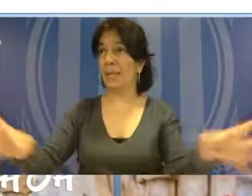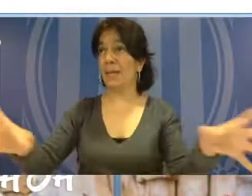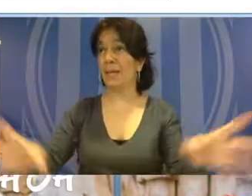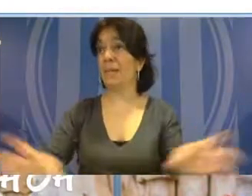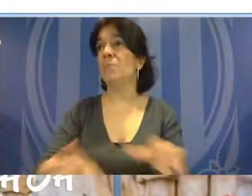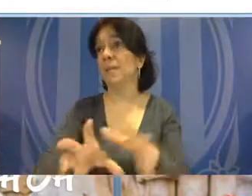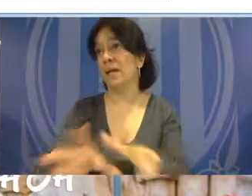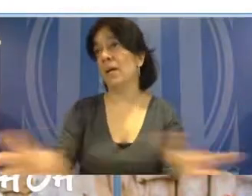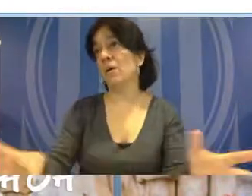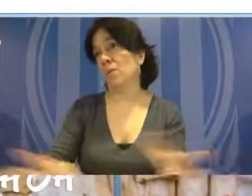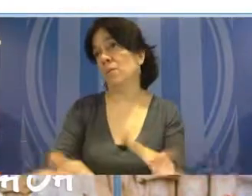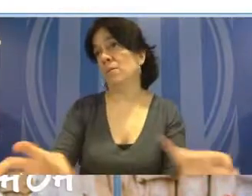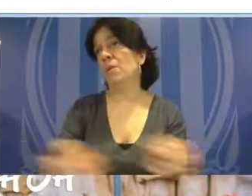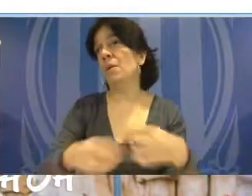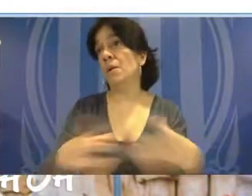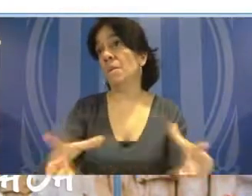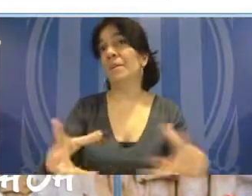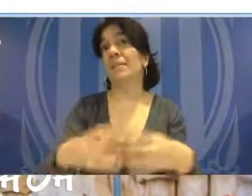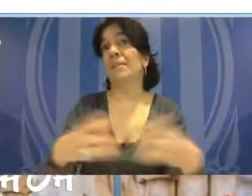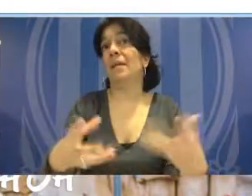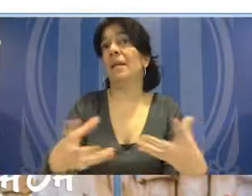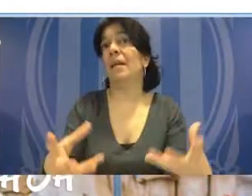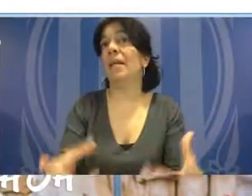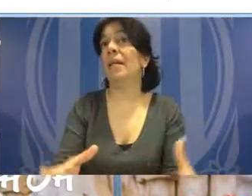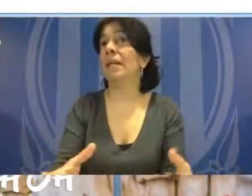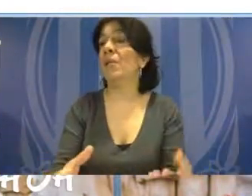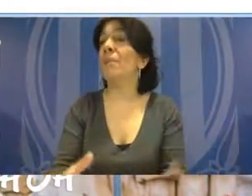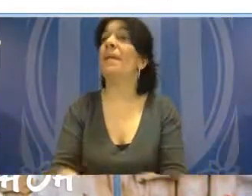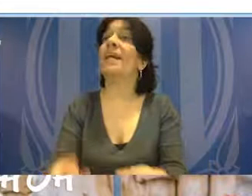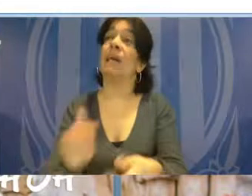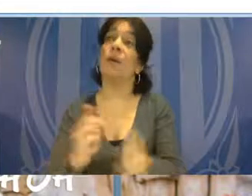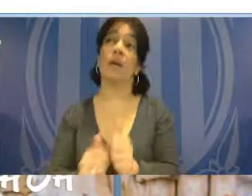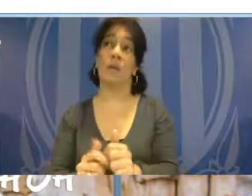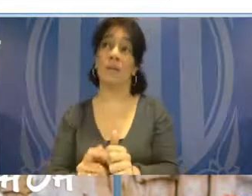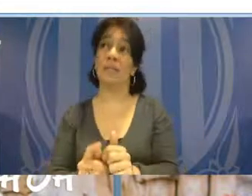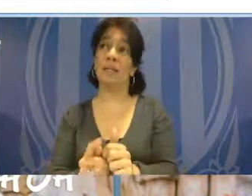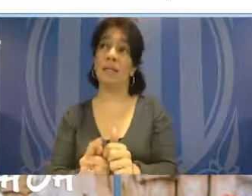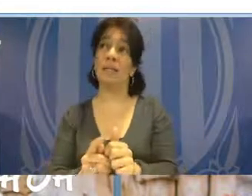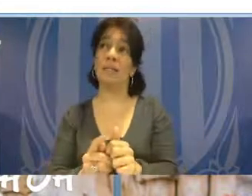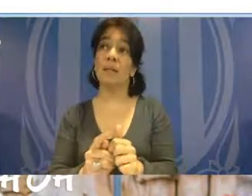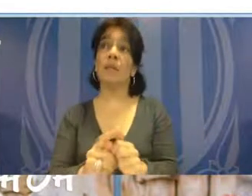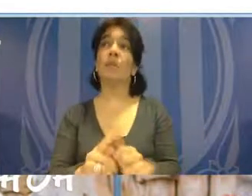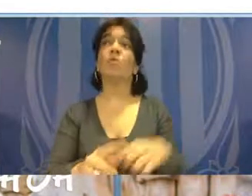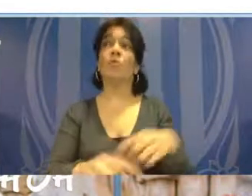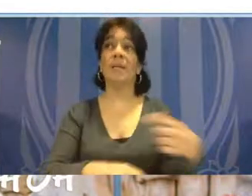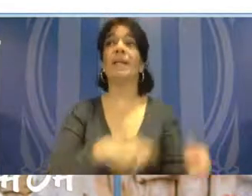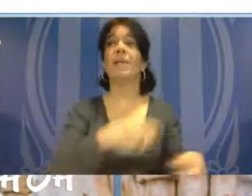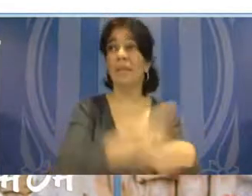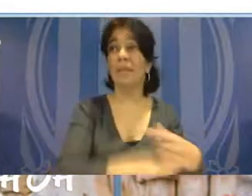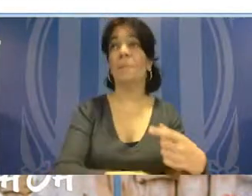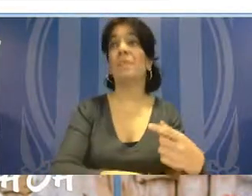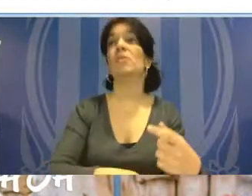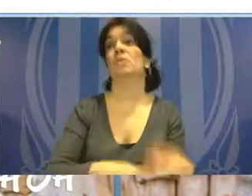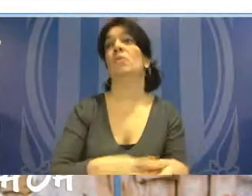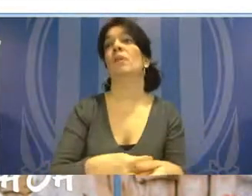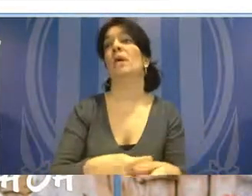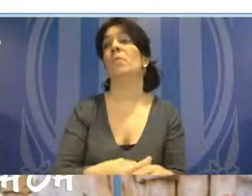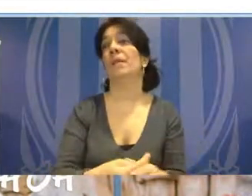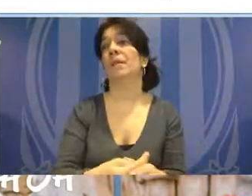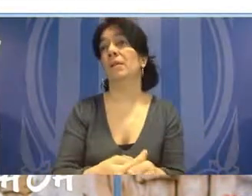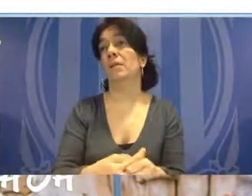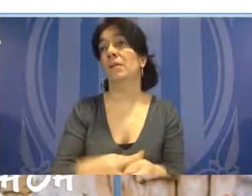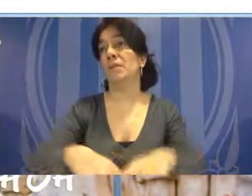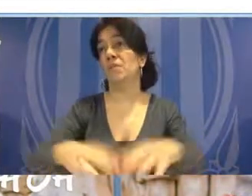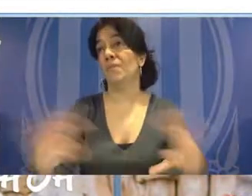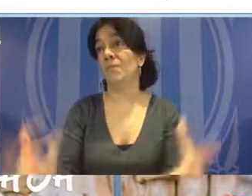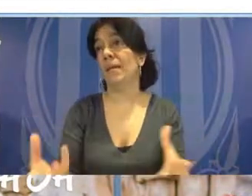crear xarxa i implicar quan més al territori, perquè alhora, quan ho vegin ells, sovint el que fan també és tornar a